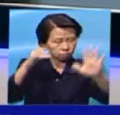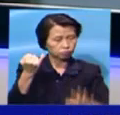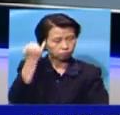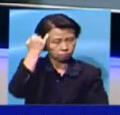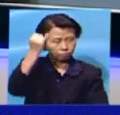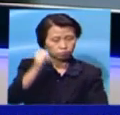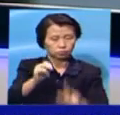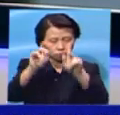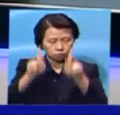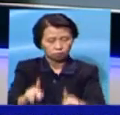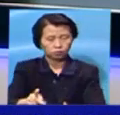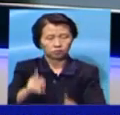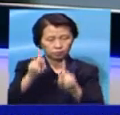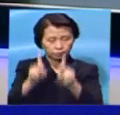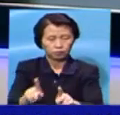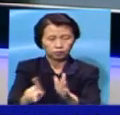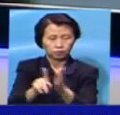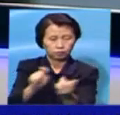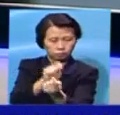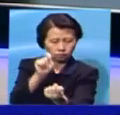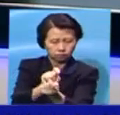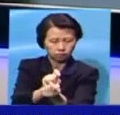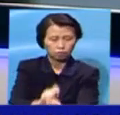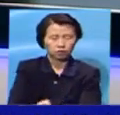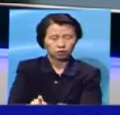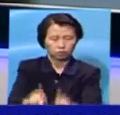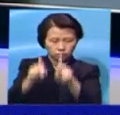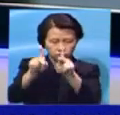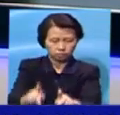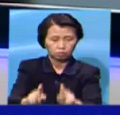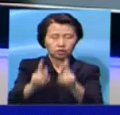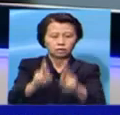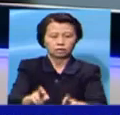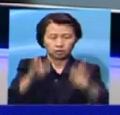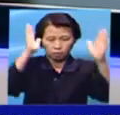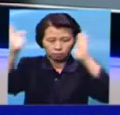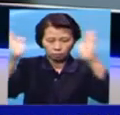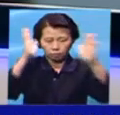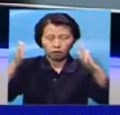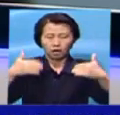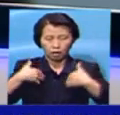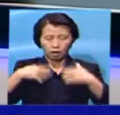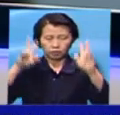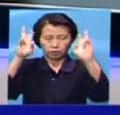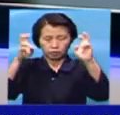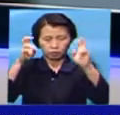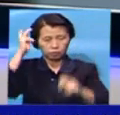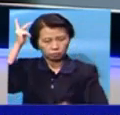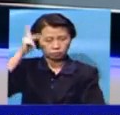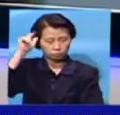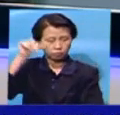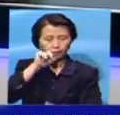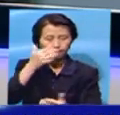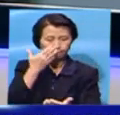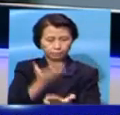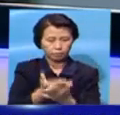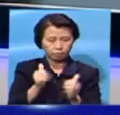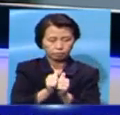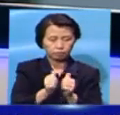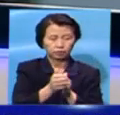aduan pihak tertentu beliau mengecaki pengadu terbabit ialah rakyat Malaysia yang punya agen politik tidak baik terhadap